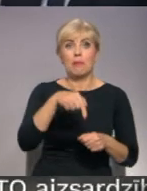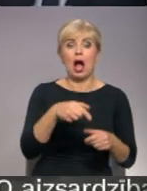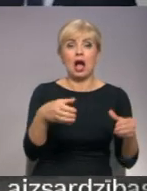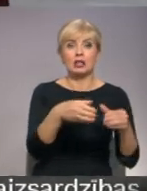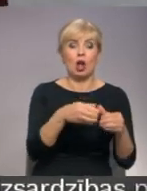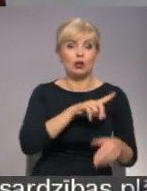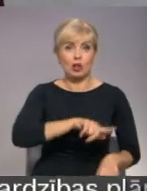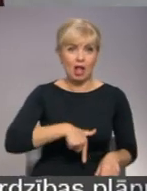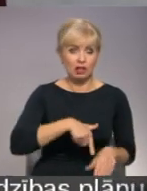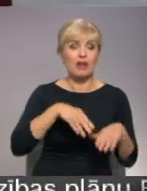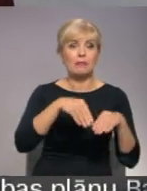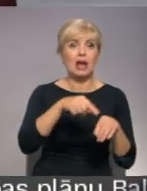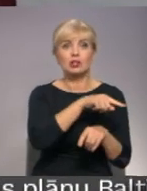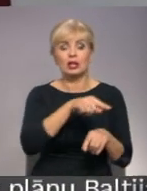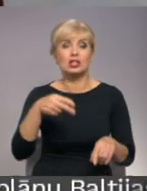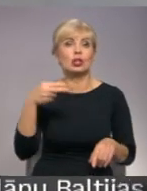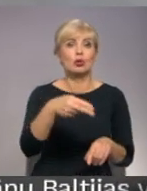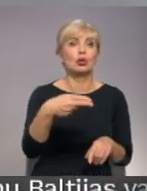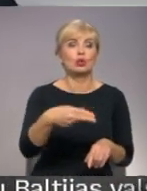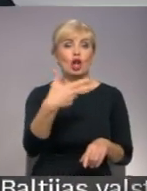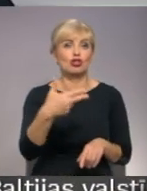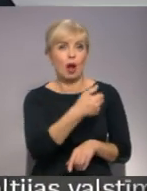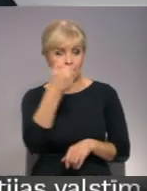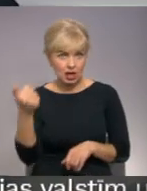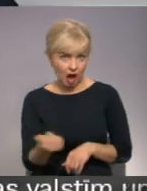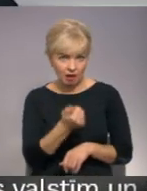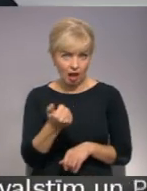darīs līdz 2023. Gadam.